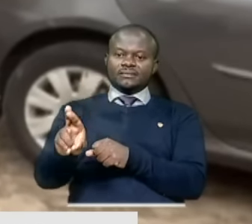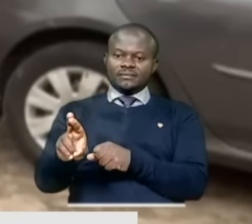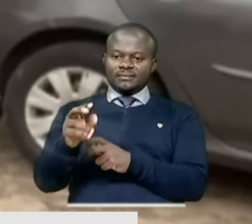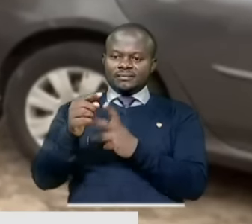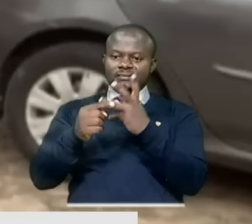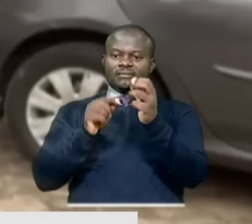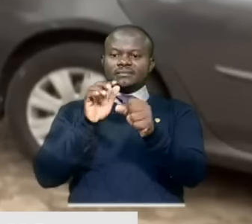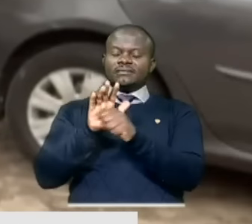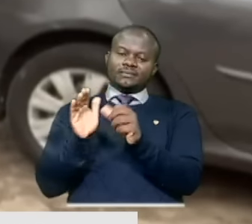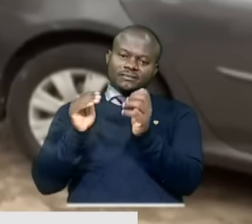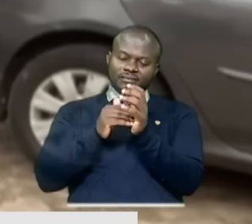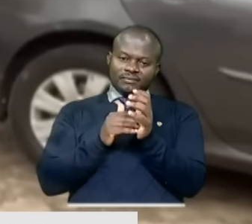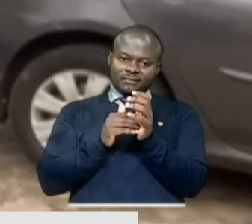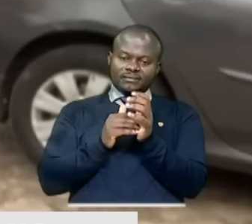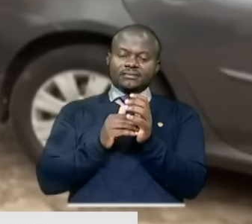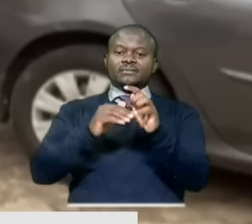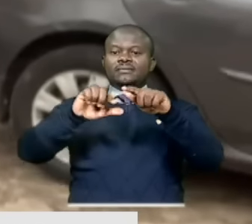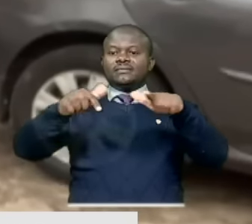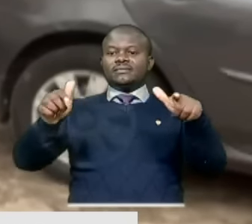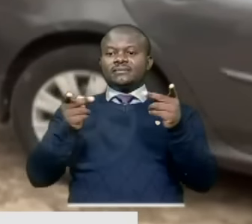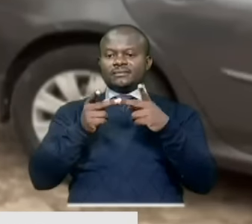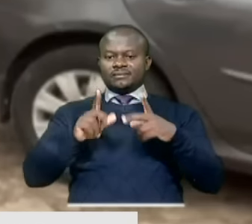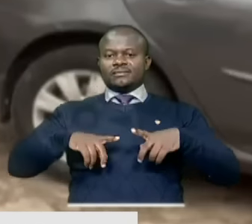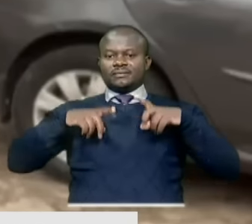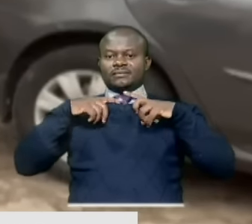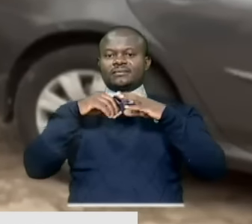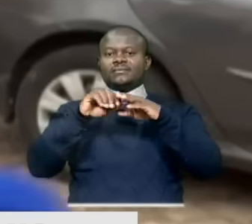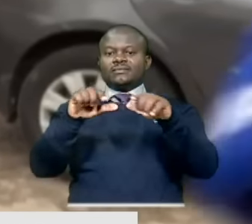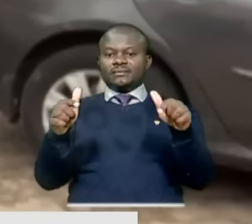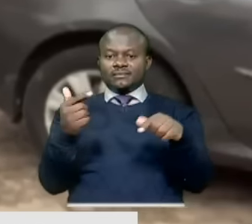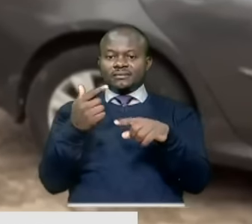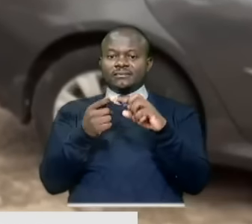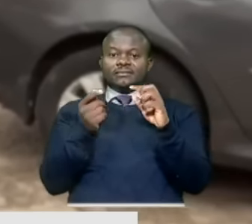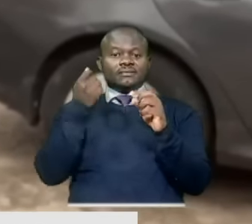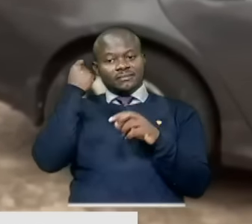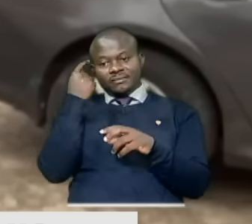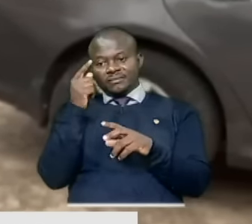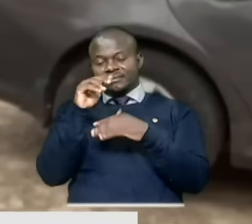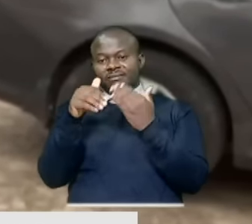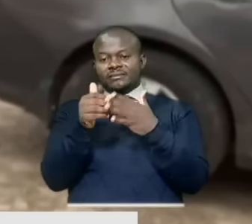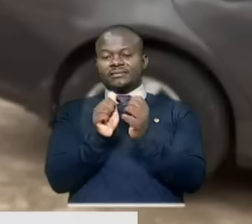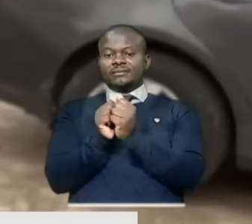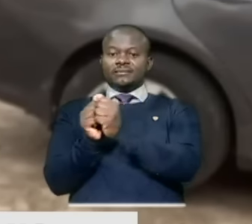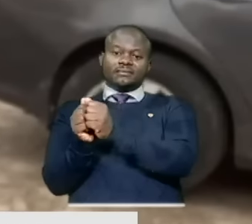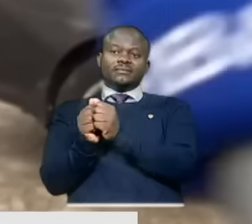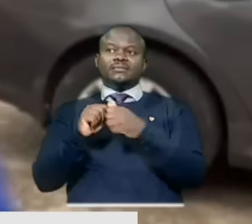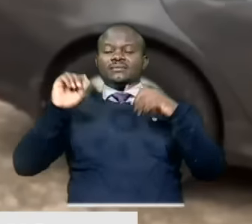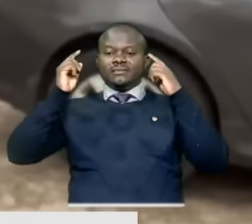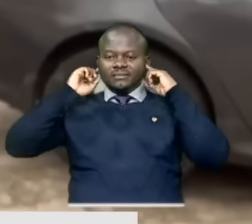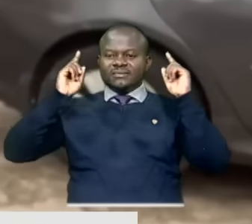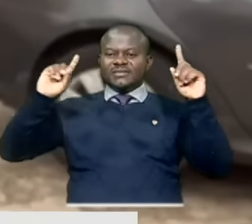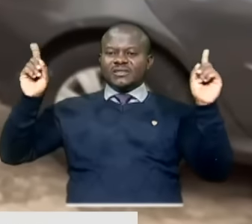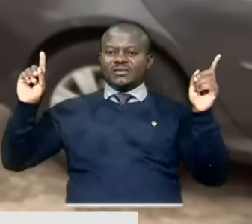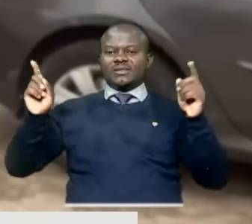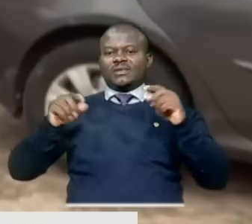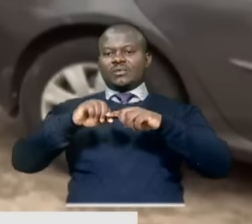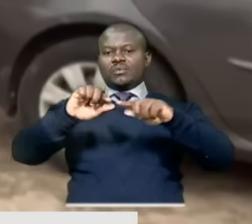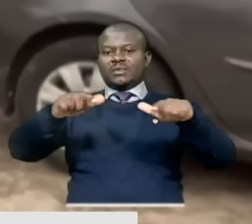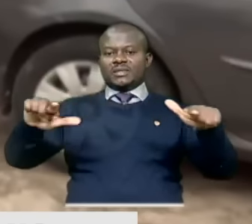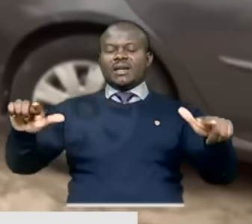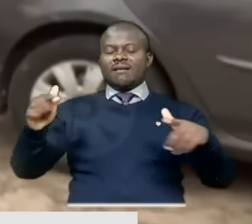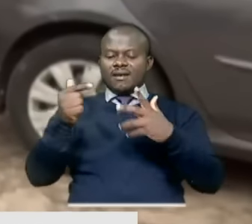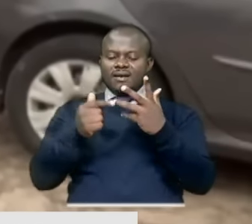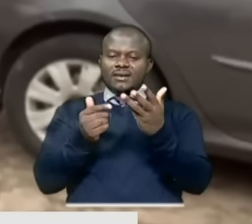byinshi bigaruka ku butaka. Aho dutuye ni ubutaka. Rero ubusanga abaturage benshi ba complaininga ku butaka, ku bintu bijyanye